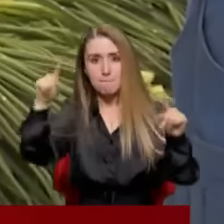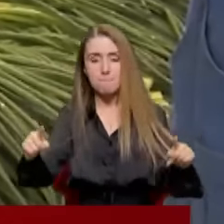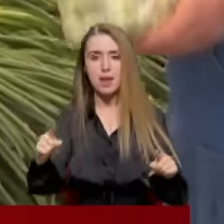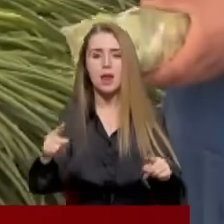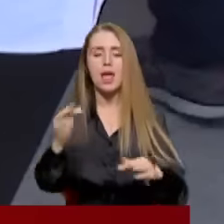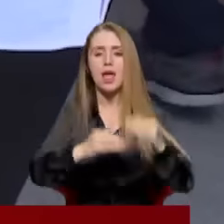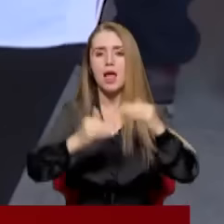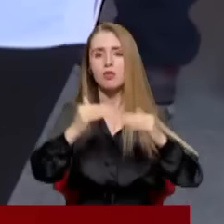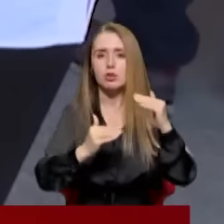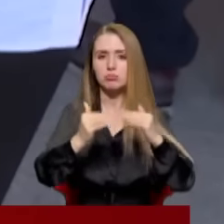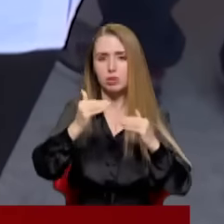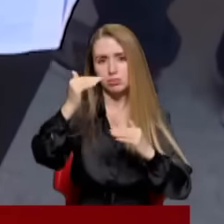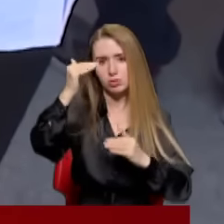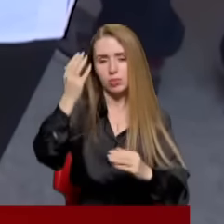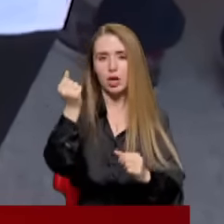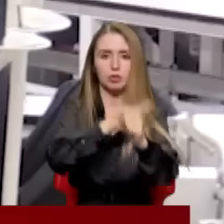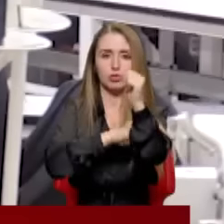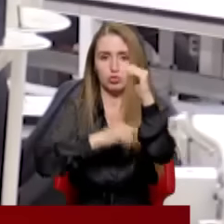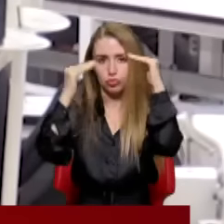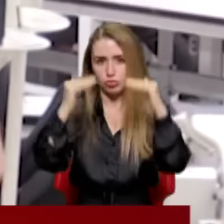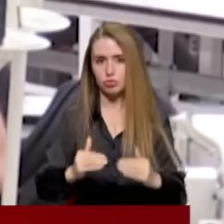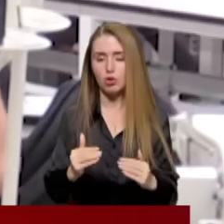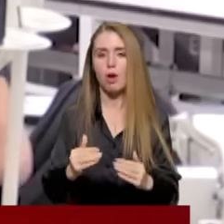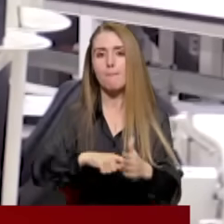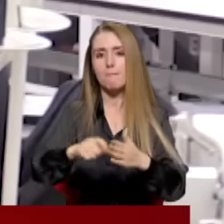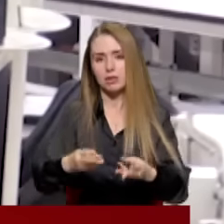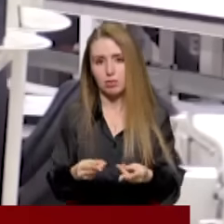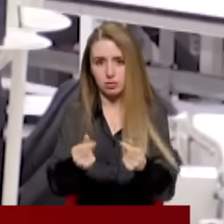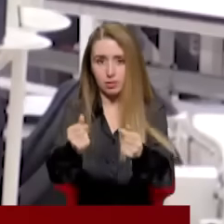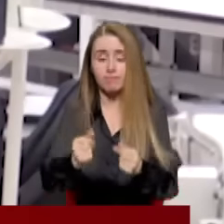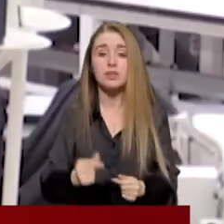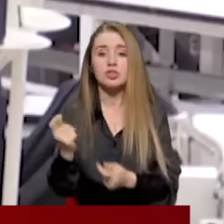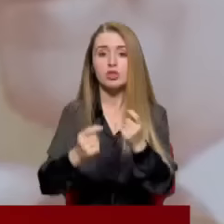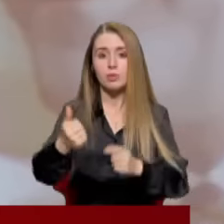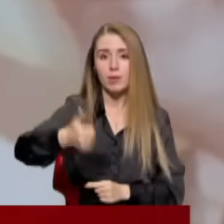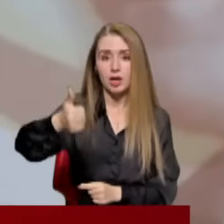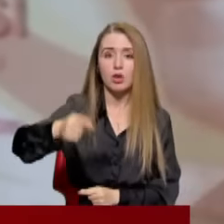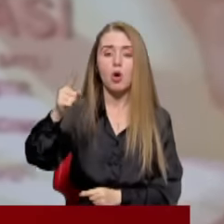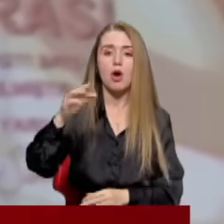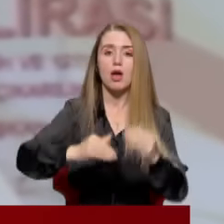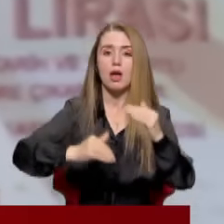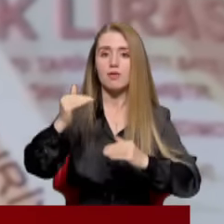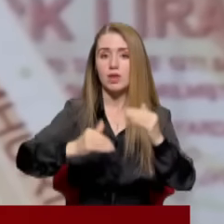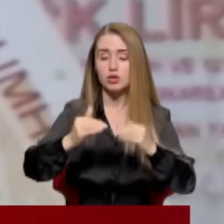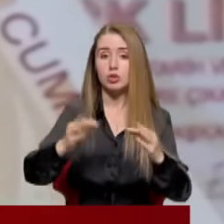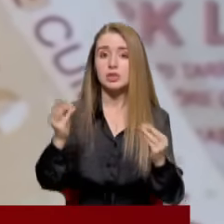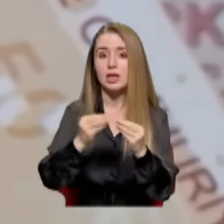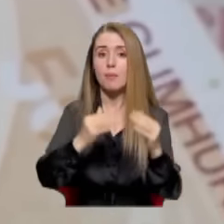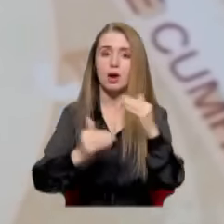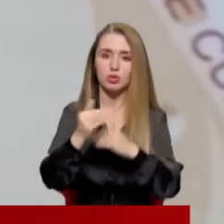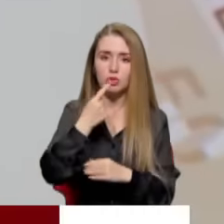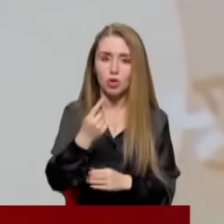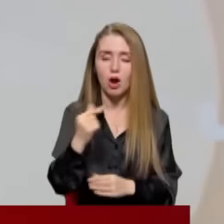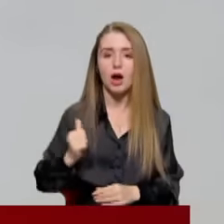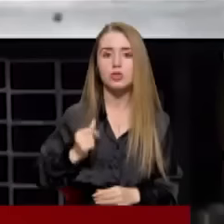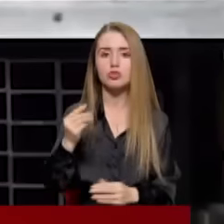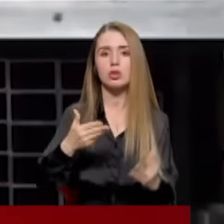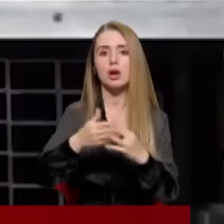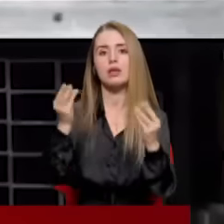ay enflasyonla alım gücü düşüyor, maaşlar eriyor. Çalışma Bakanı Vedat Işıkhan ise zam enflasyonu artırır diyerek asgari ücrete ara